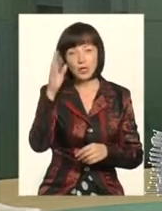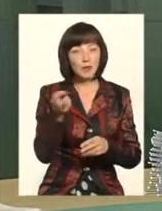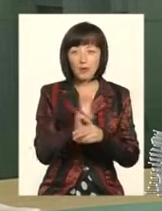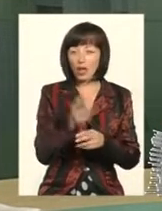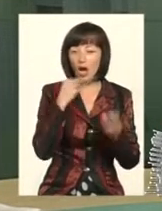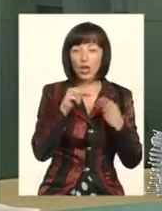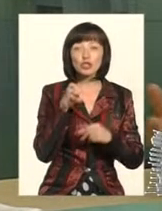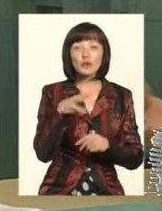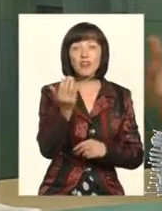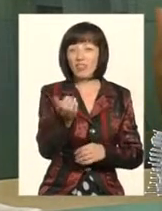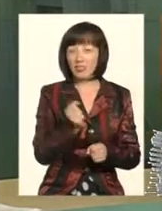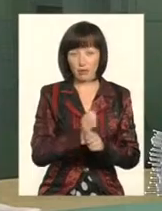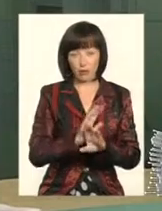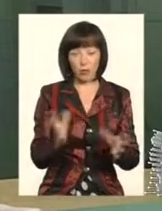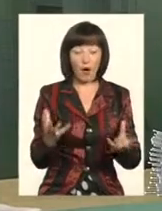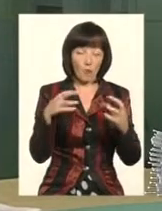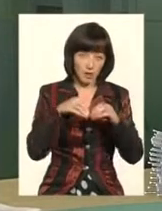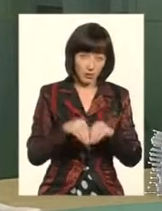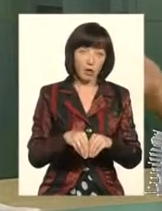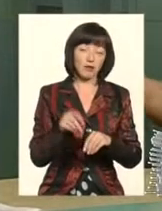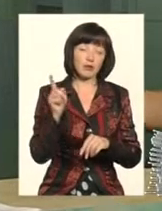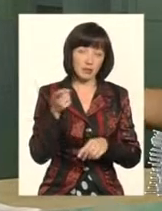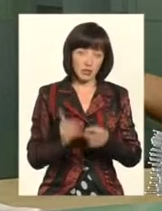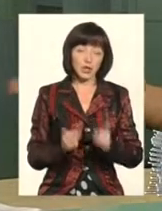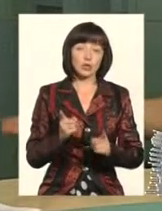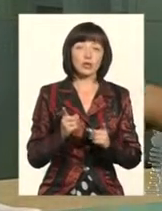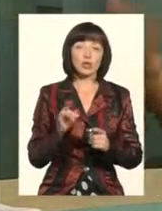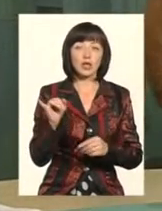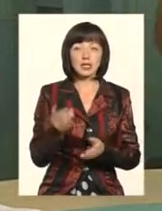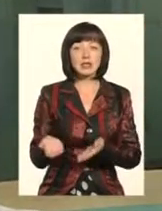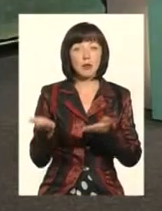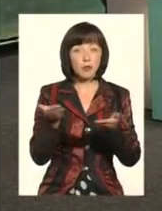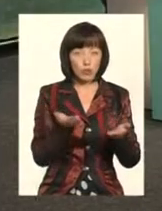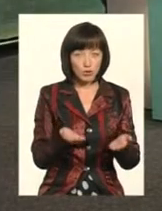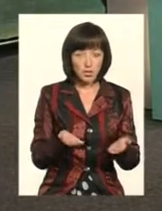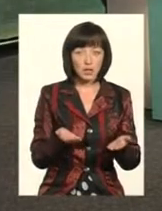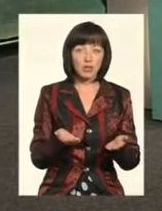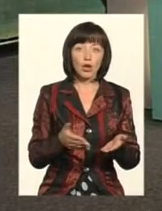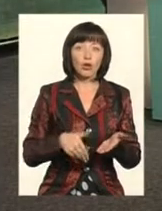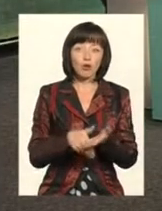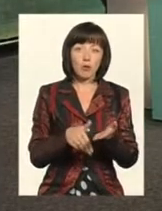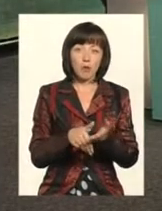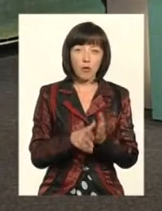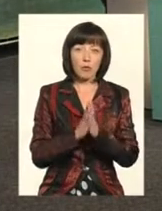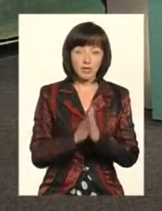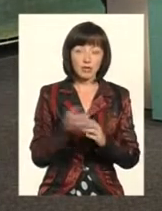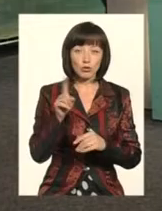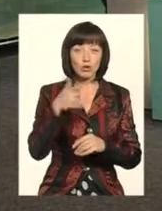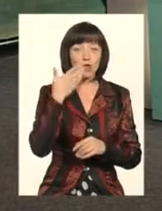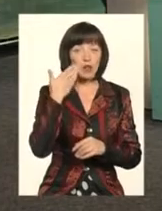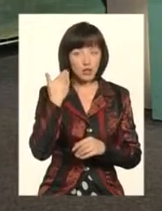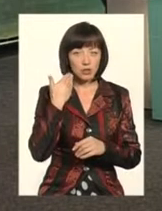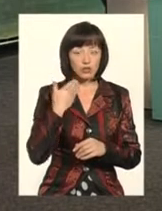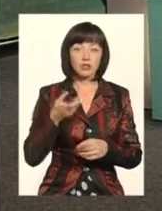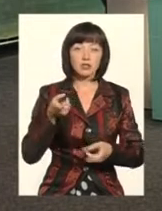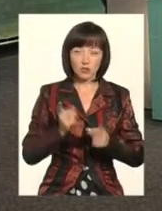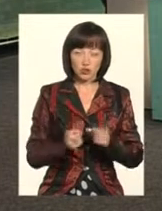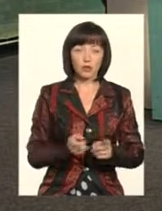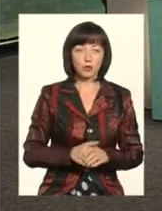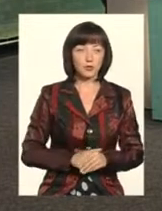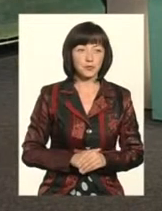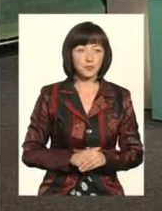вас не зробить. А об'єднавшись, тоді дійсно навіть і запросити, і якусь допомогу попросити, тоді вже легше, коли вже об'єдналися.